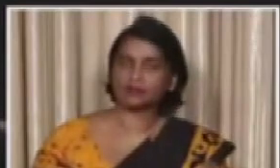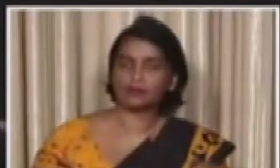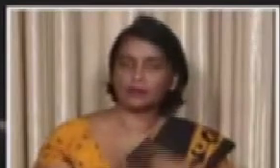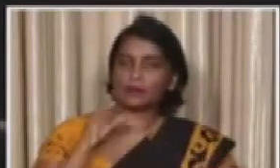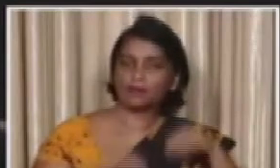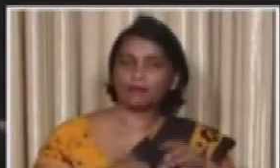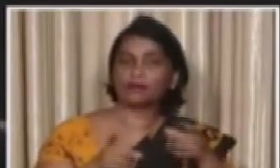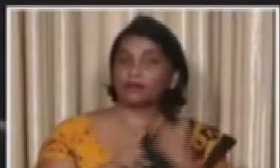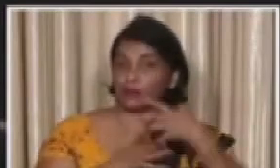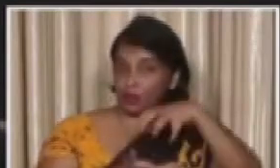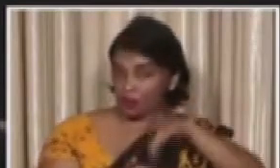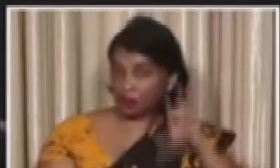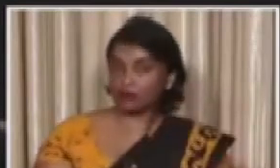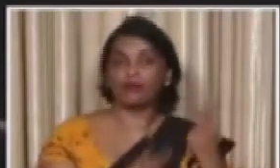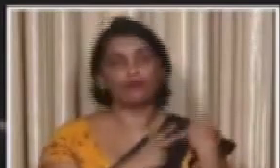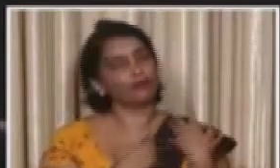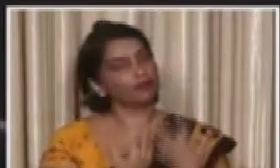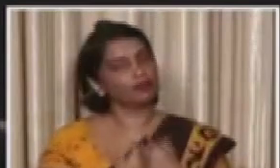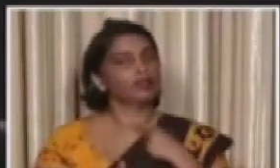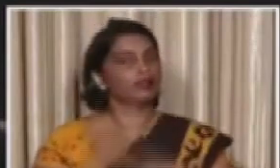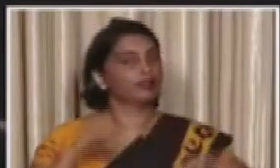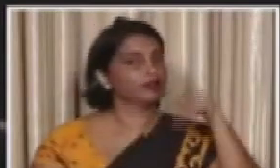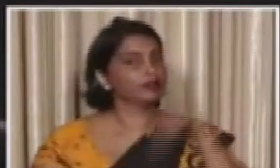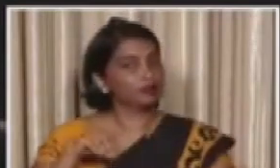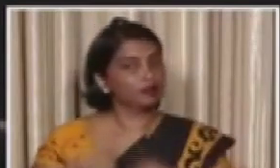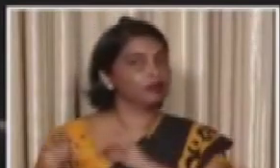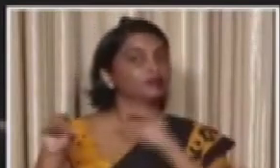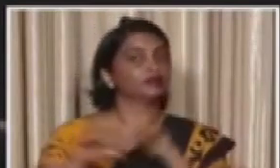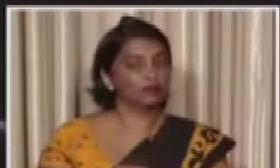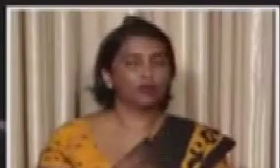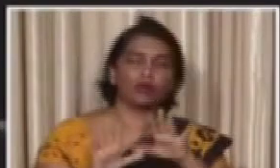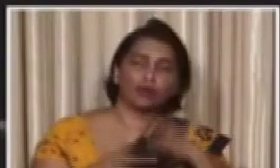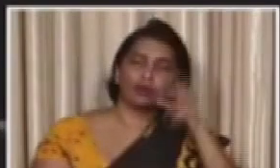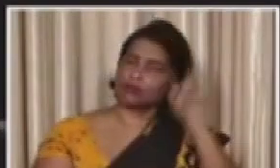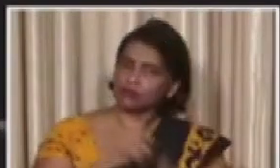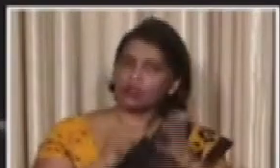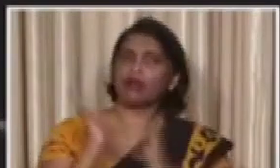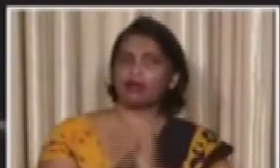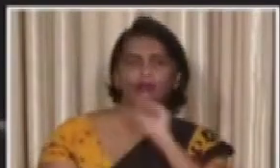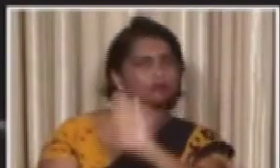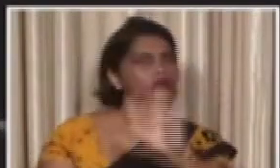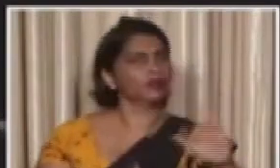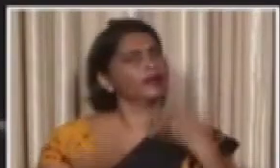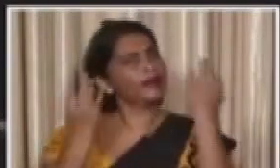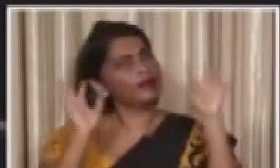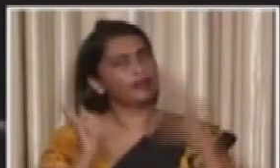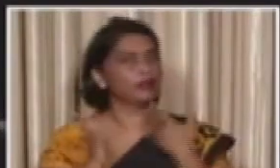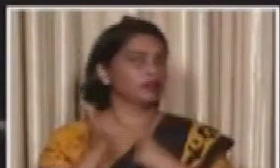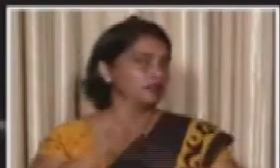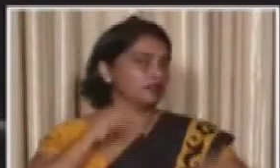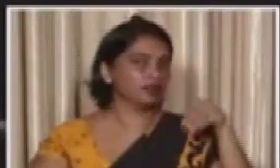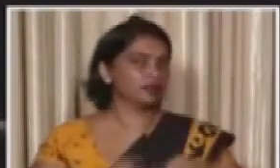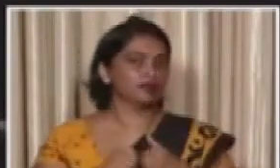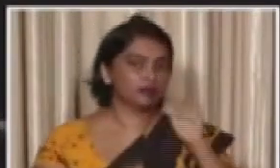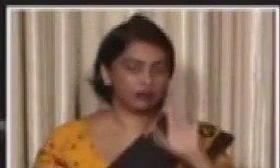මැතිවරණ කොට්ටාසේ බාර අරගෙන දේශපාලනයේ යෙදීමේදී ඕන කෙනෙක්ට ඒකේ අයිතිය තියෙනවා නිදහසේ තමන් කරන දේශපාලනය